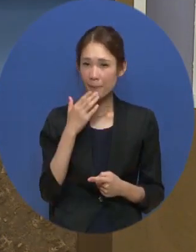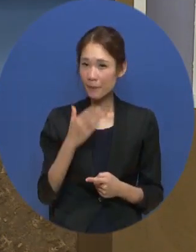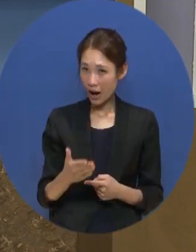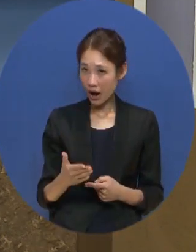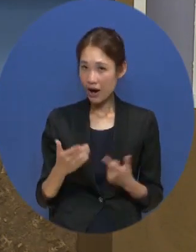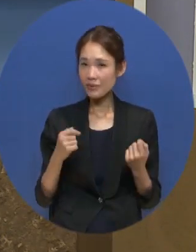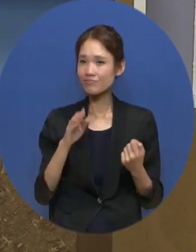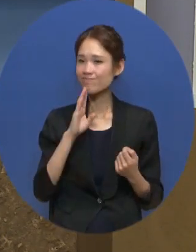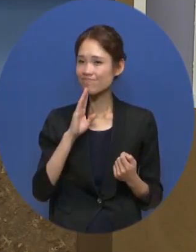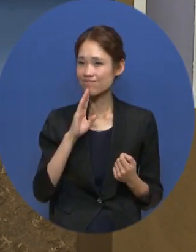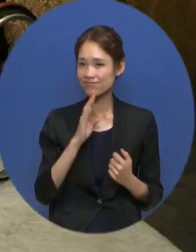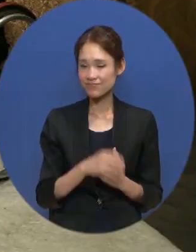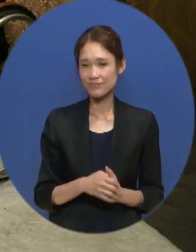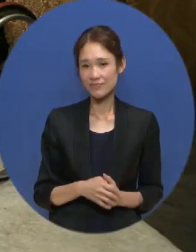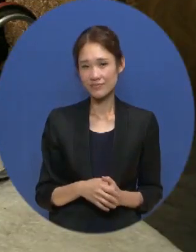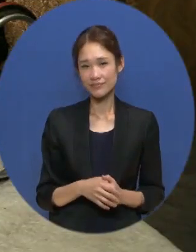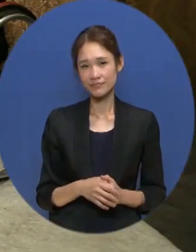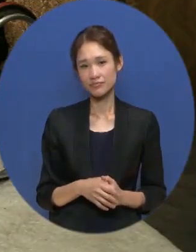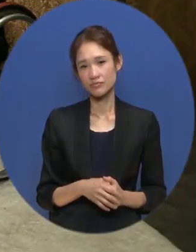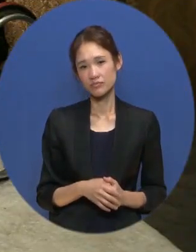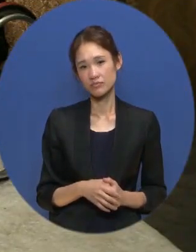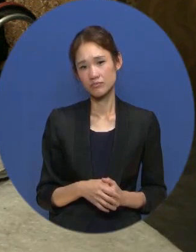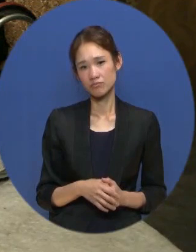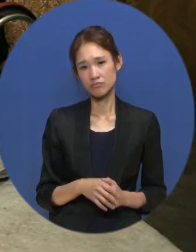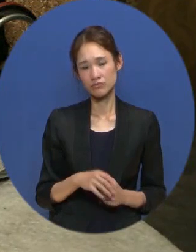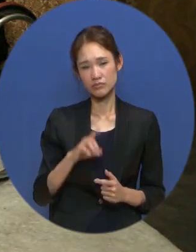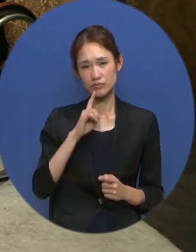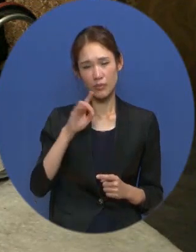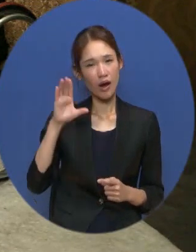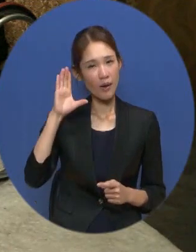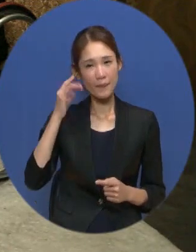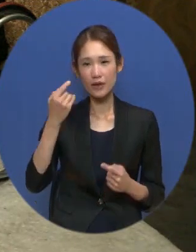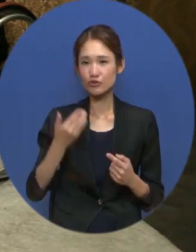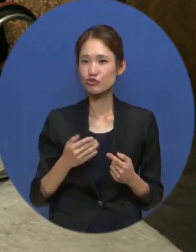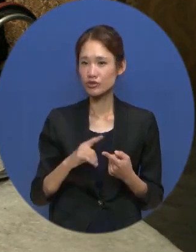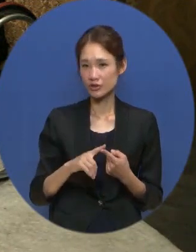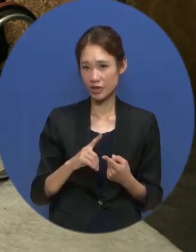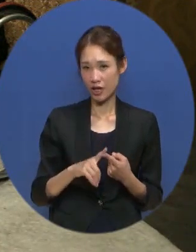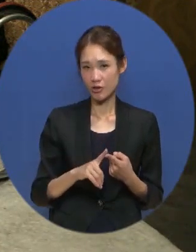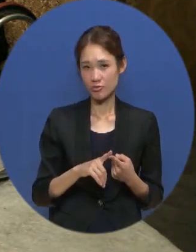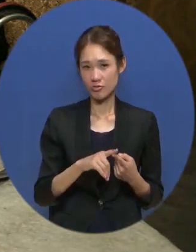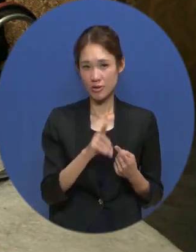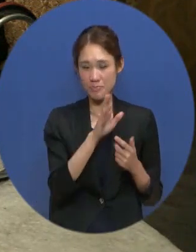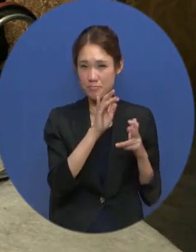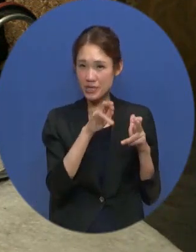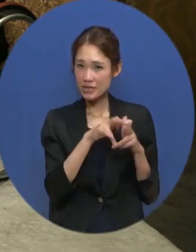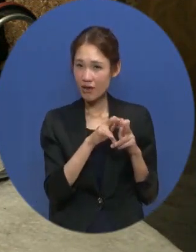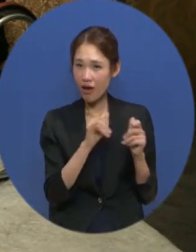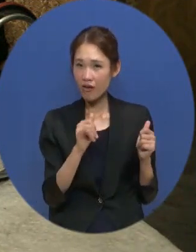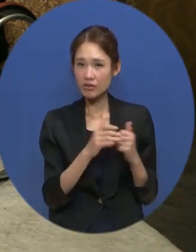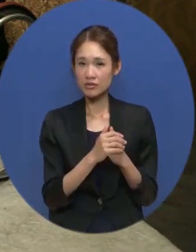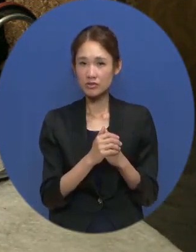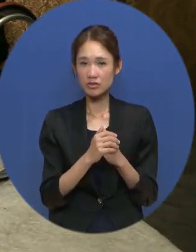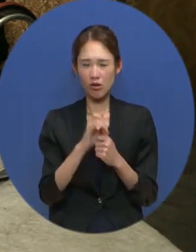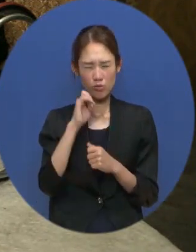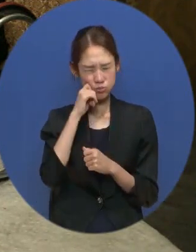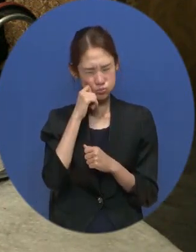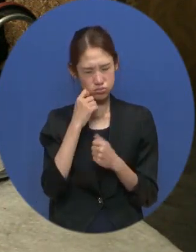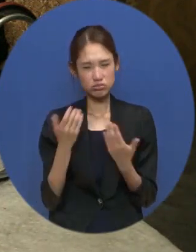그런 말씀을 해주신 것 같은데 그런데 이제 말씀하신 것처럼 이제 모니터링은 비장애인 분들한테도 좀 어려운 업무긴